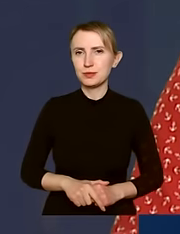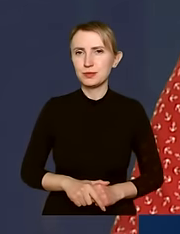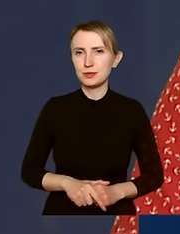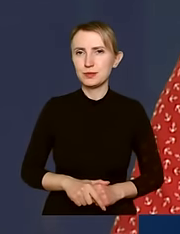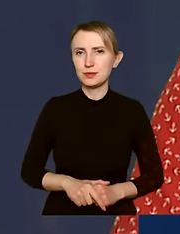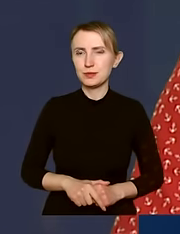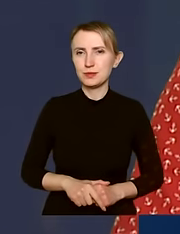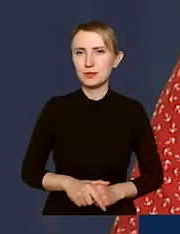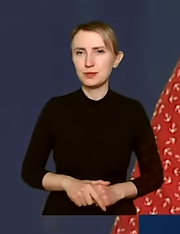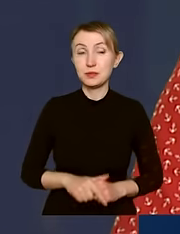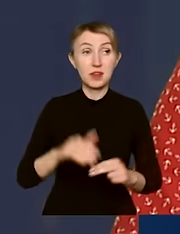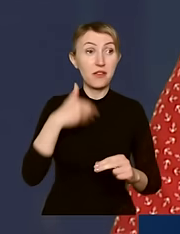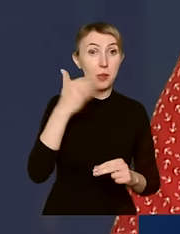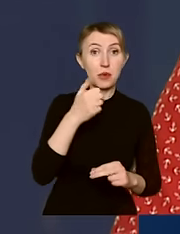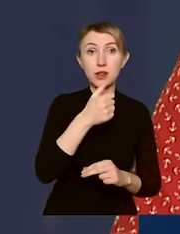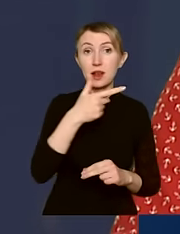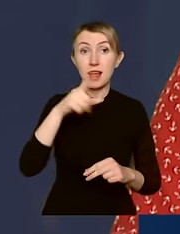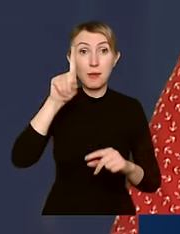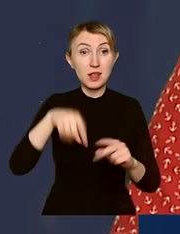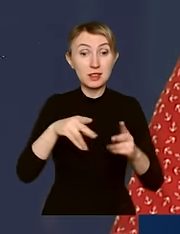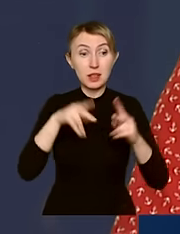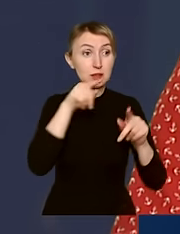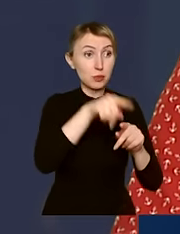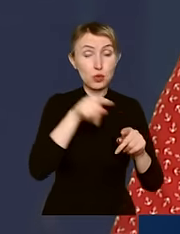Dzieli te wypowiedzi kilka miesięcy.